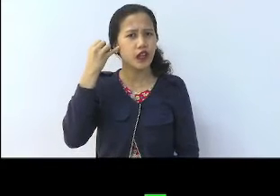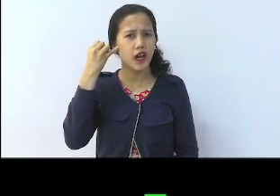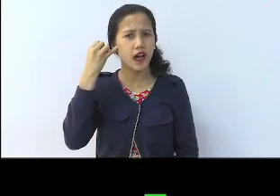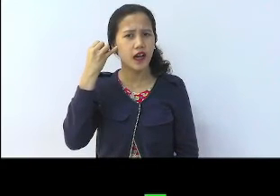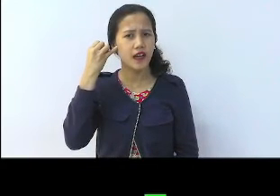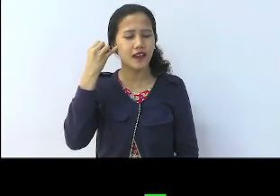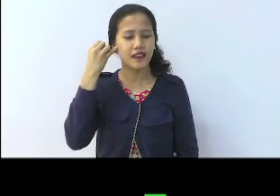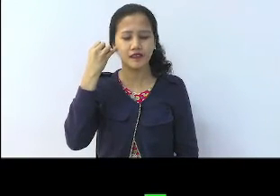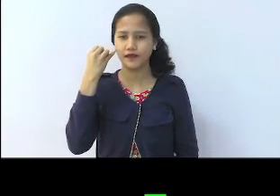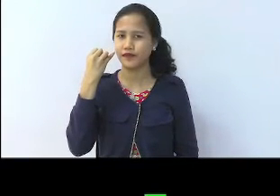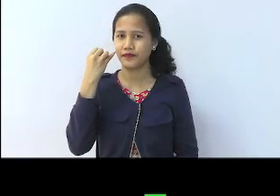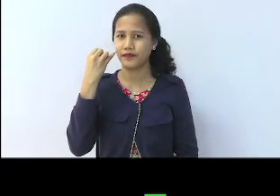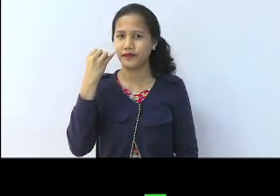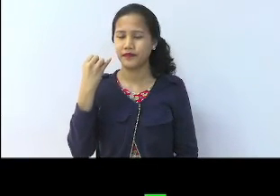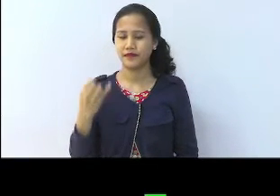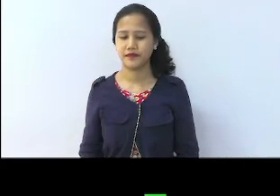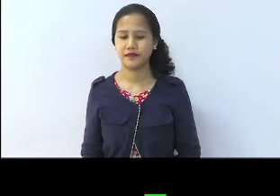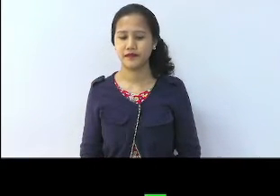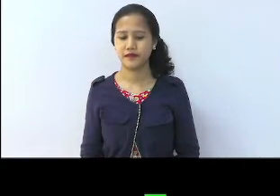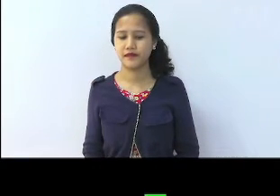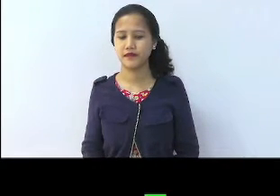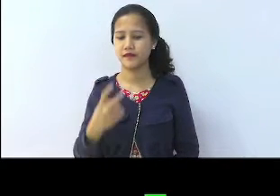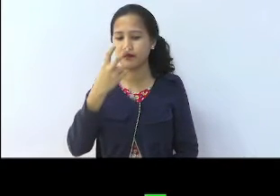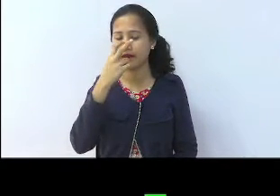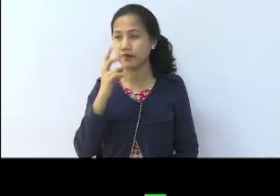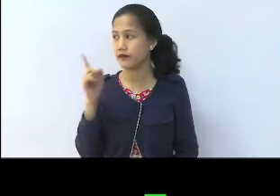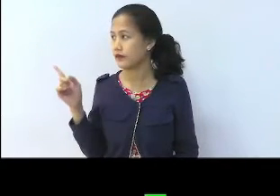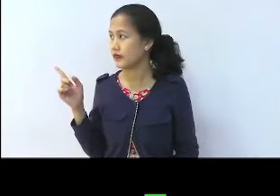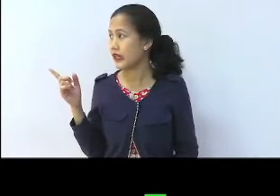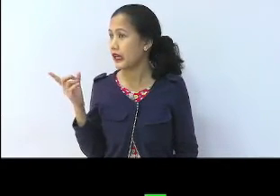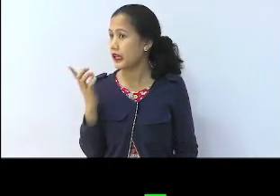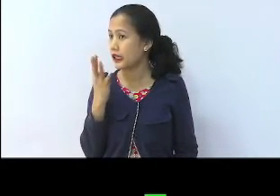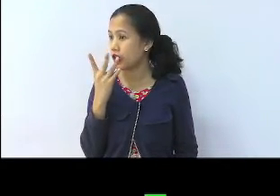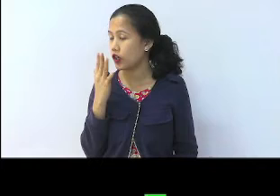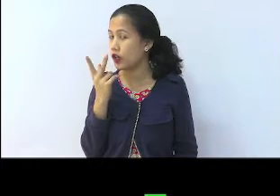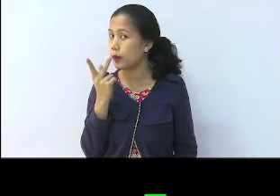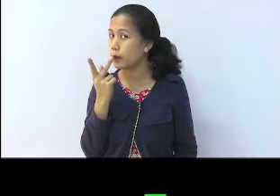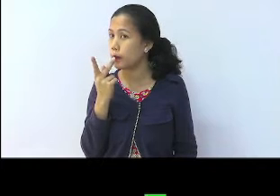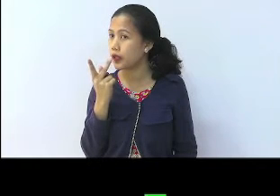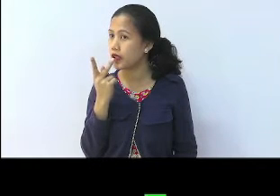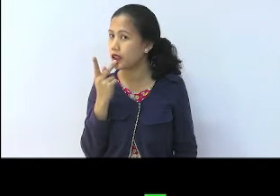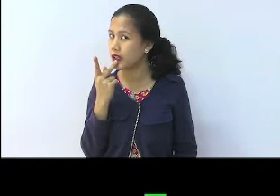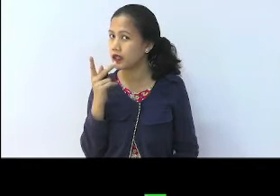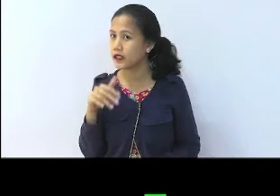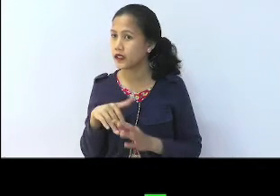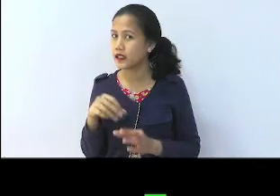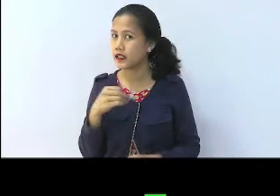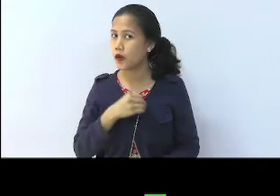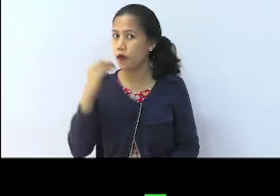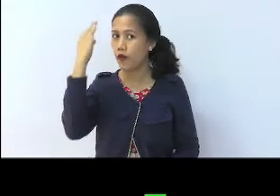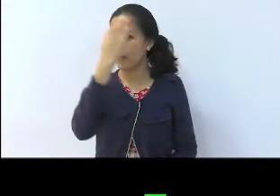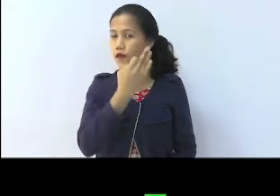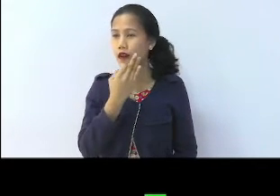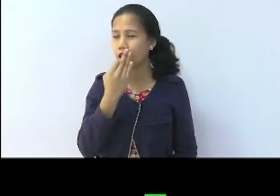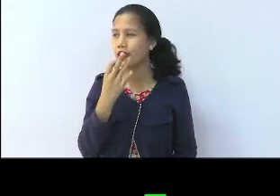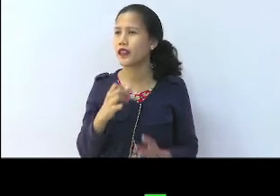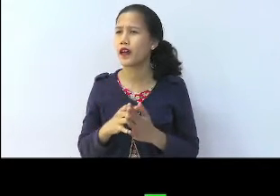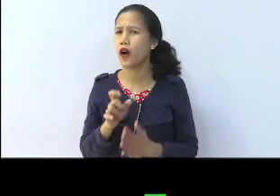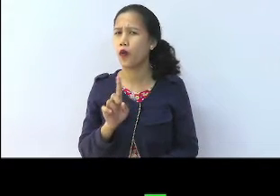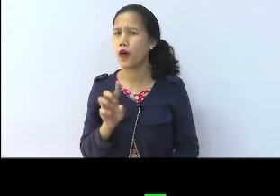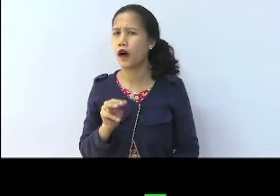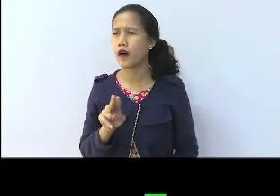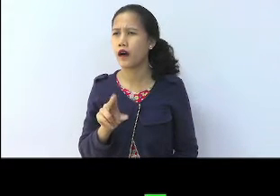temporomandibular joint. At ito naman yung mga muscles na nagpapagalaw ng ating panga. Yan,